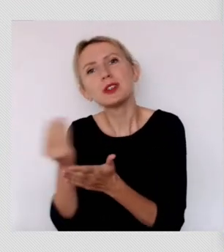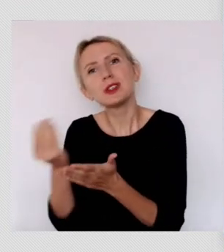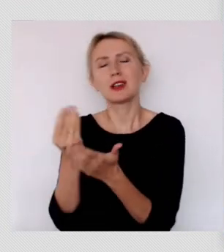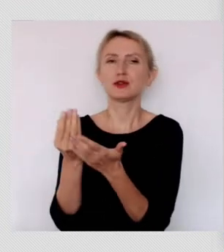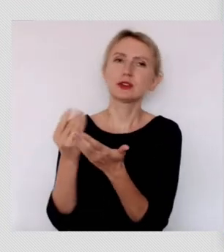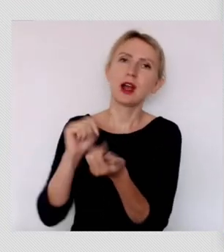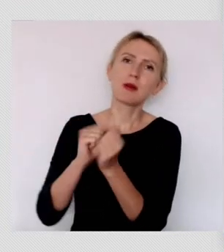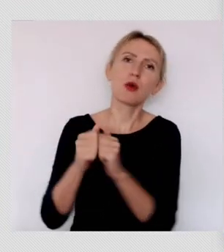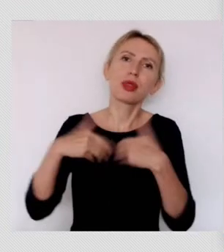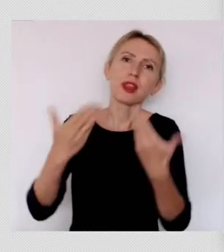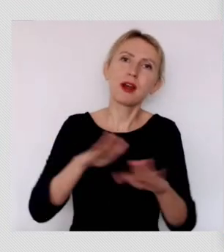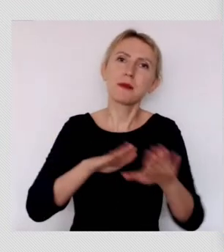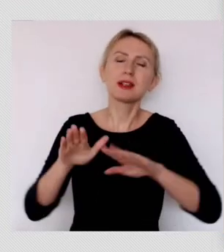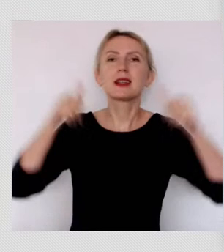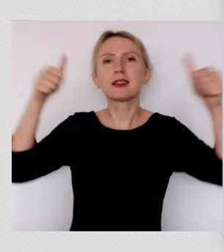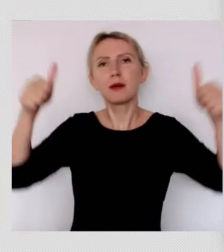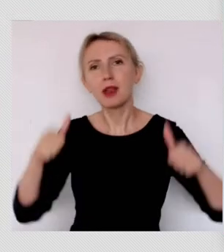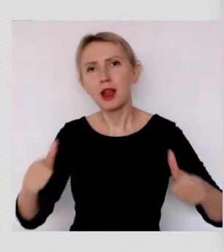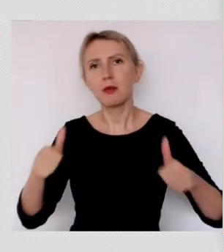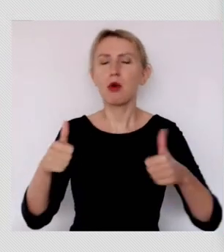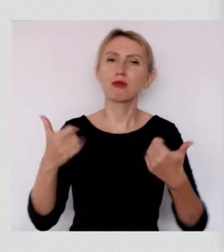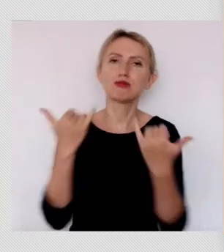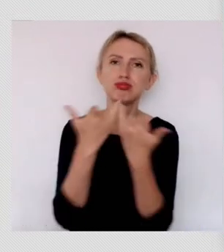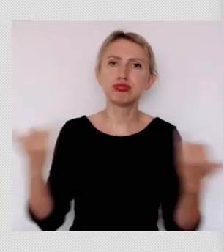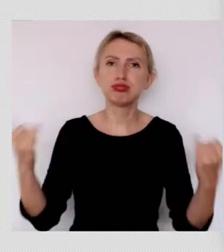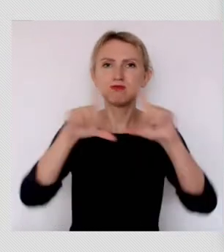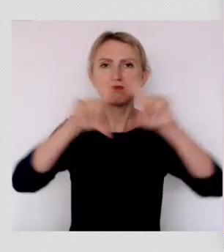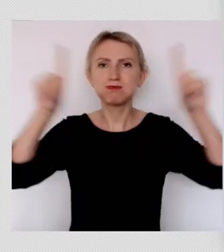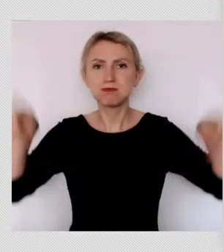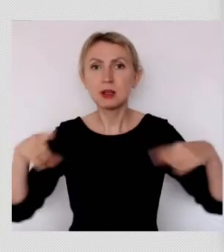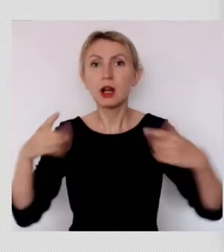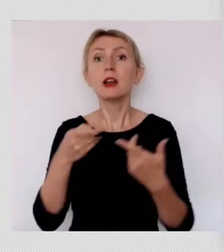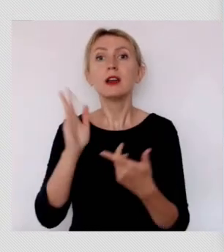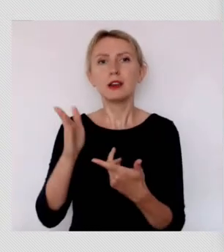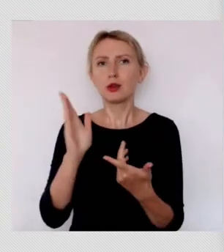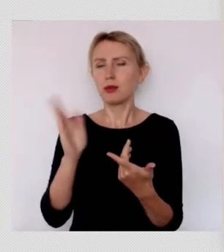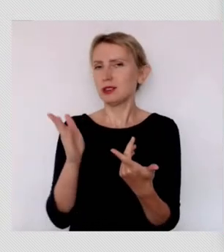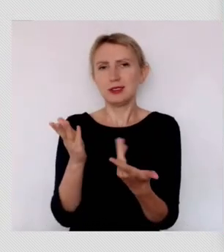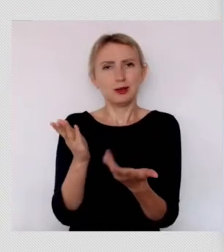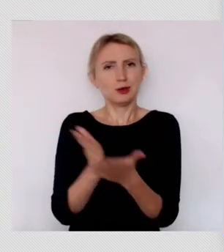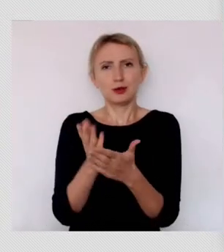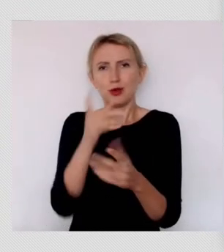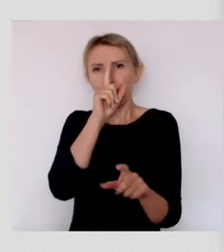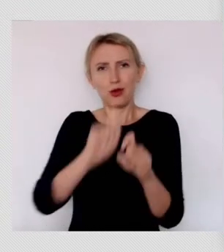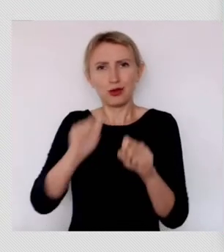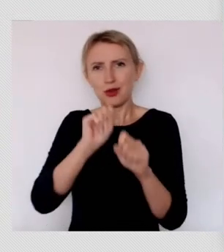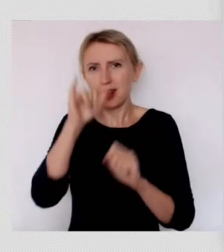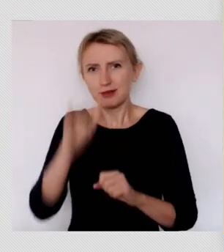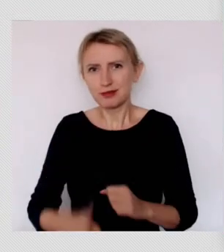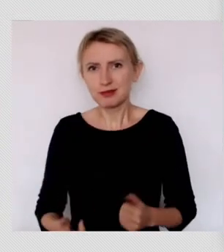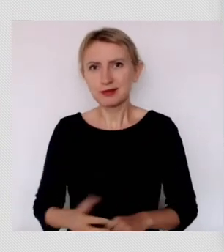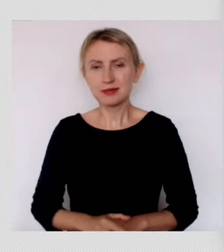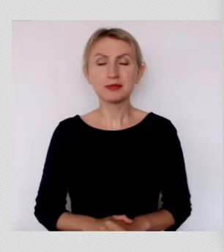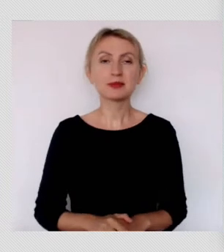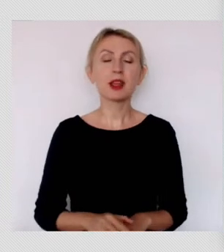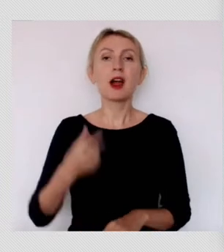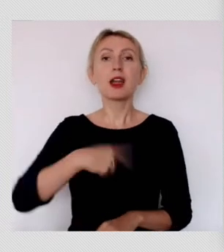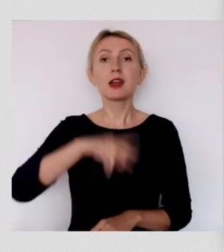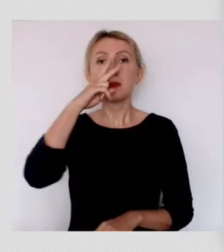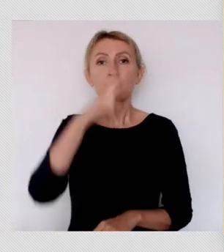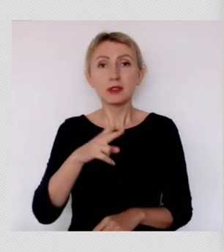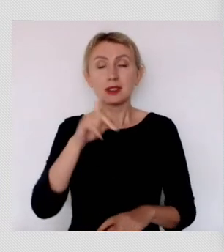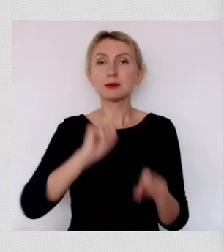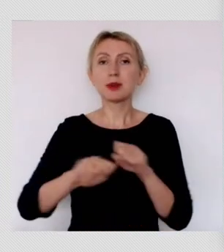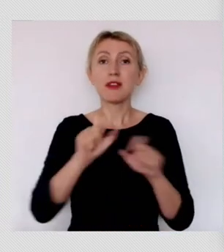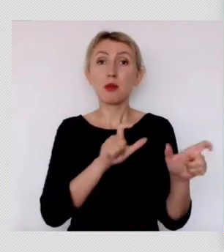udostępniać miejsca na billboardy, plakaty na rzecz komitetów i to pozostanie poza sferą kontroli. Więc jeśli patrzymy na kwestię